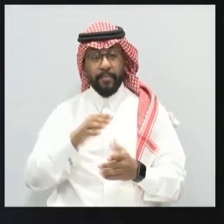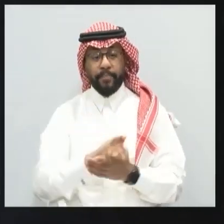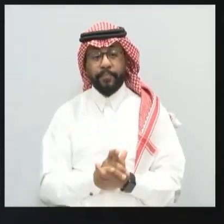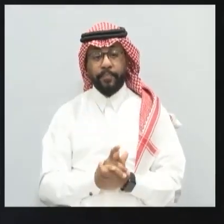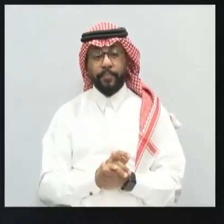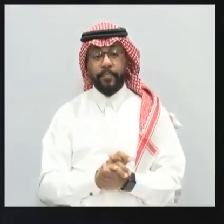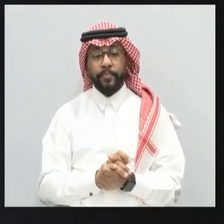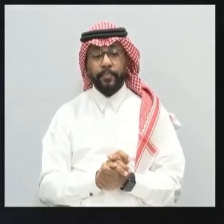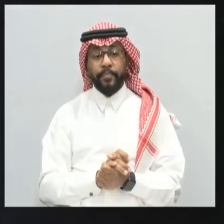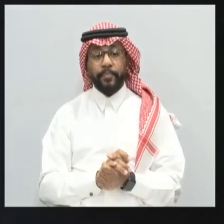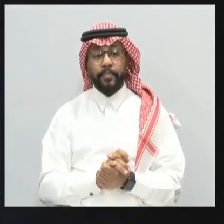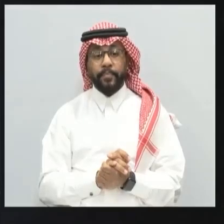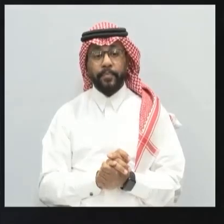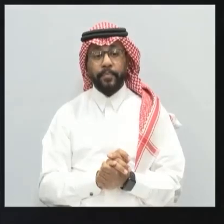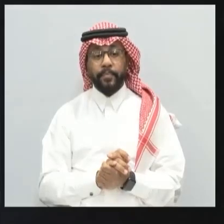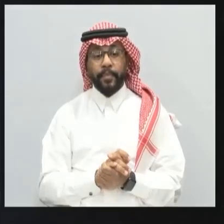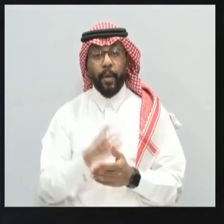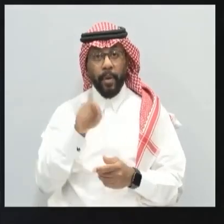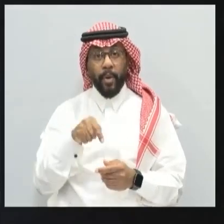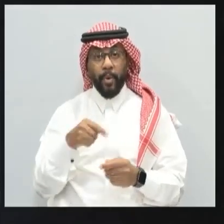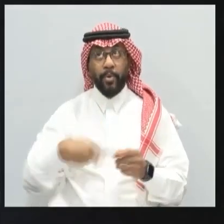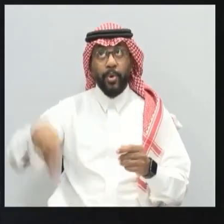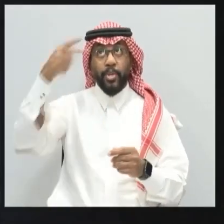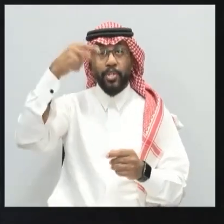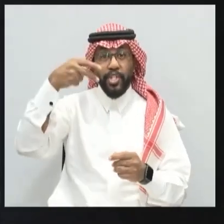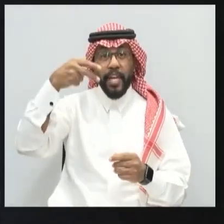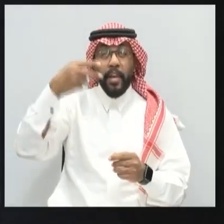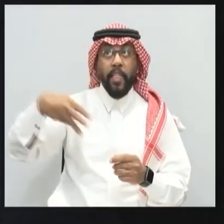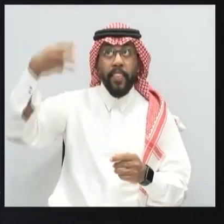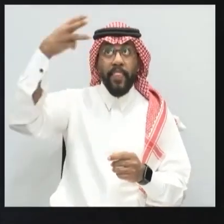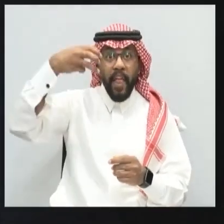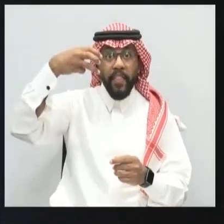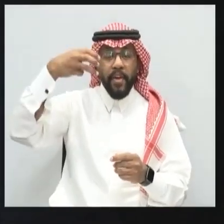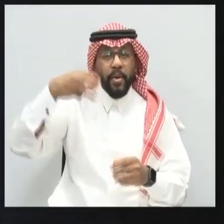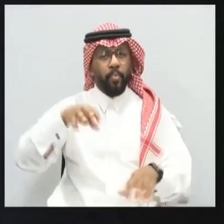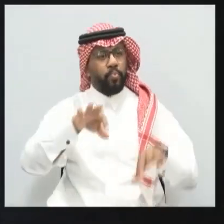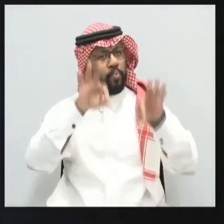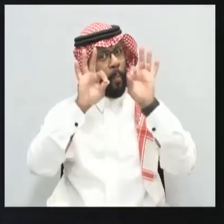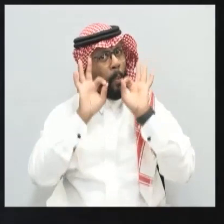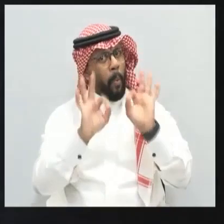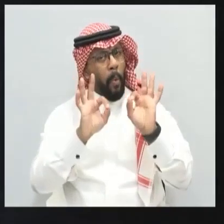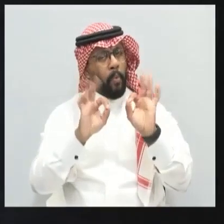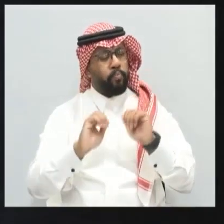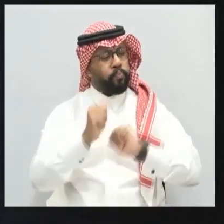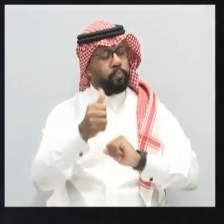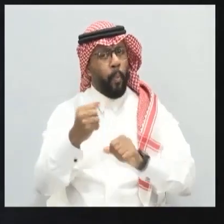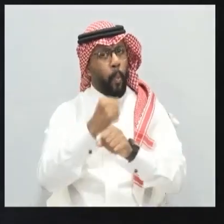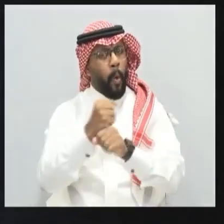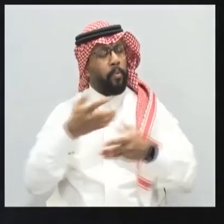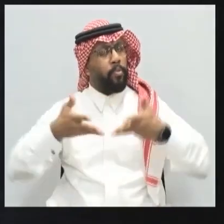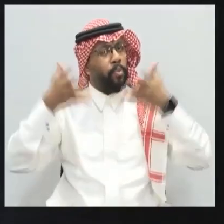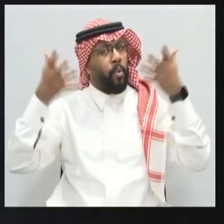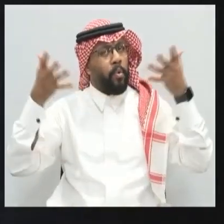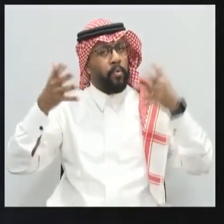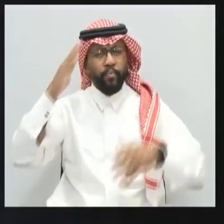بعد بعد رؤيه المملكه العربيه السعوديه 20 30 والتي خلقت عدد كبير جدا من الفرص